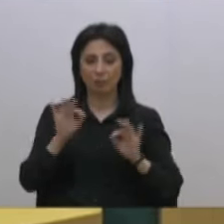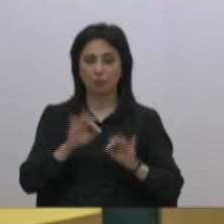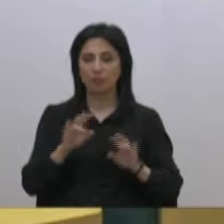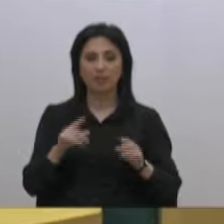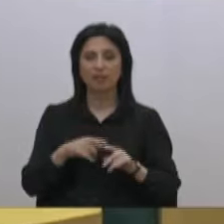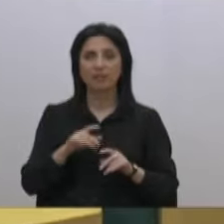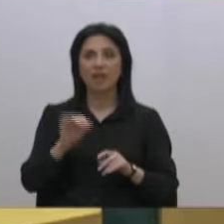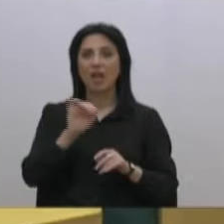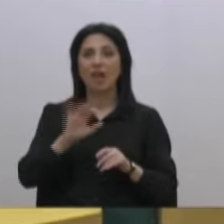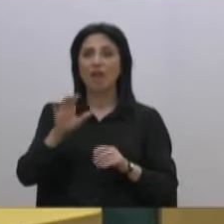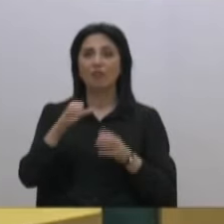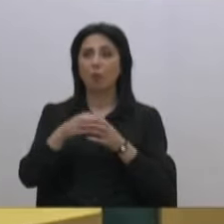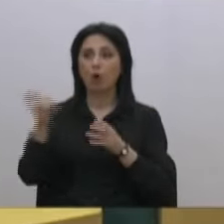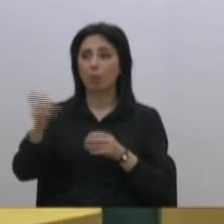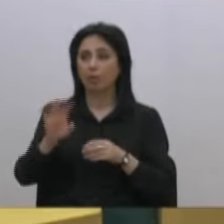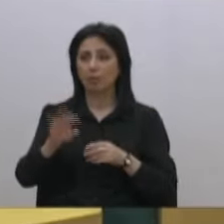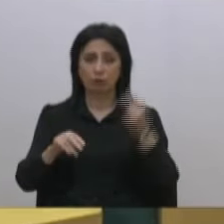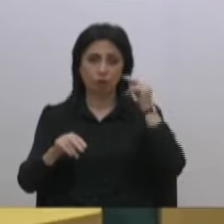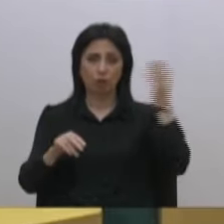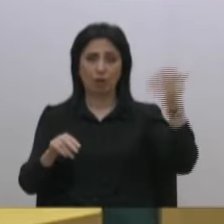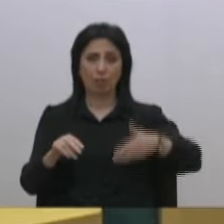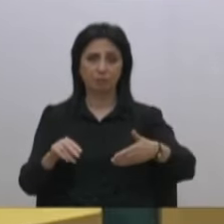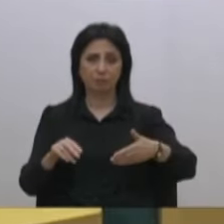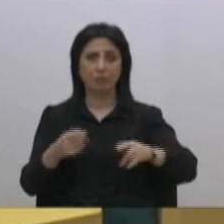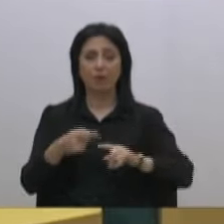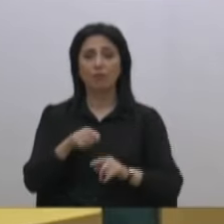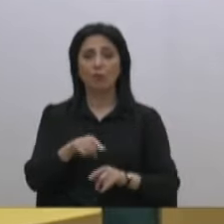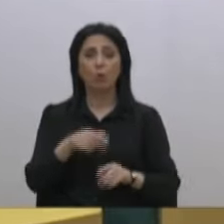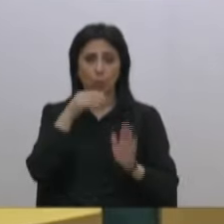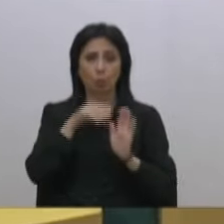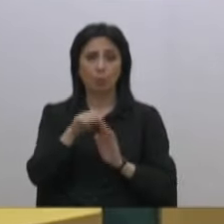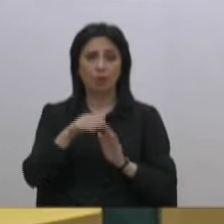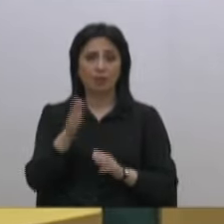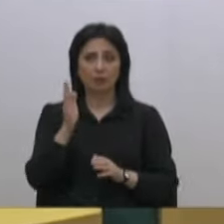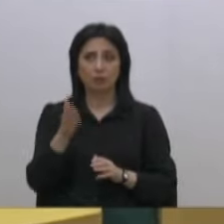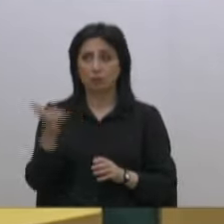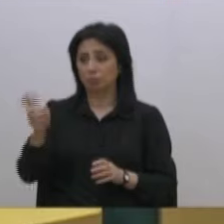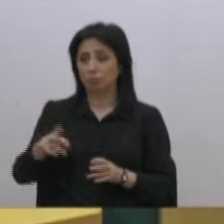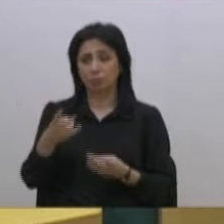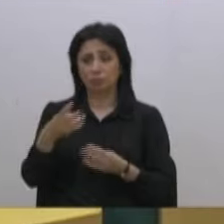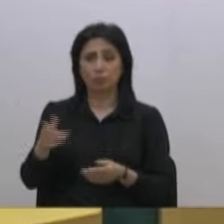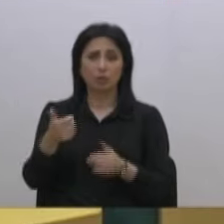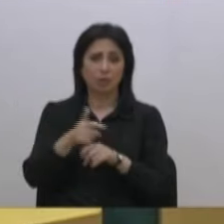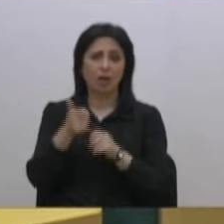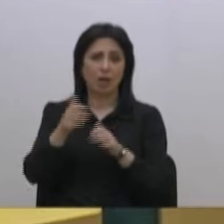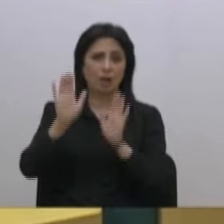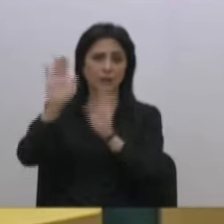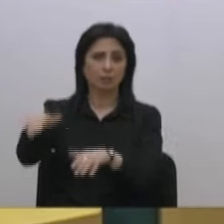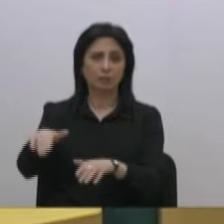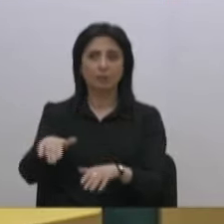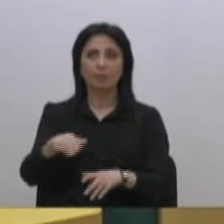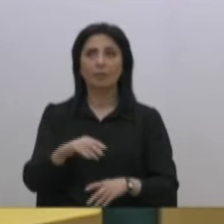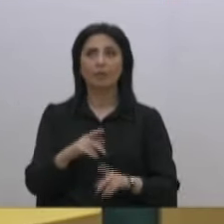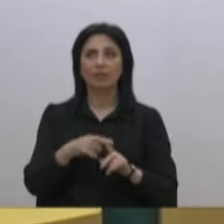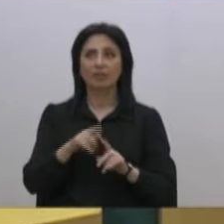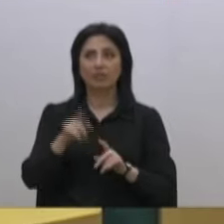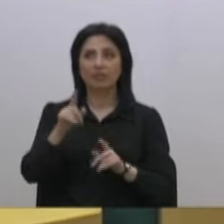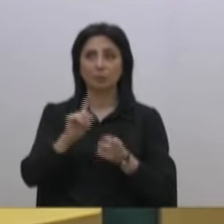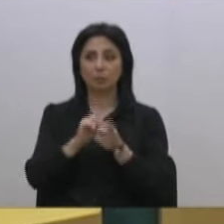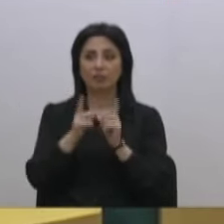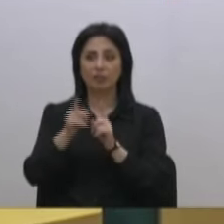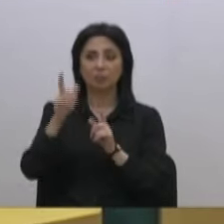შემოვიდნენ დასავლური კომპანიები, შემოვიდა ჩინური კომპანია და შეიძლება ეს უკეთესიც იყოს, თუ არ შემოვიდნენ, ძალიანაც კარგი, იმიტომ რომ ვისმა